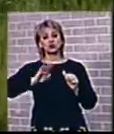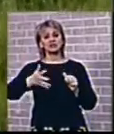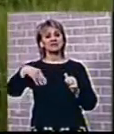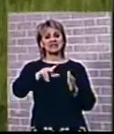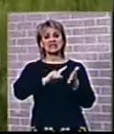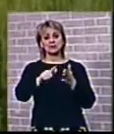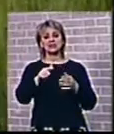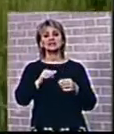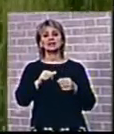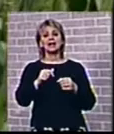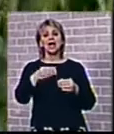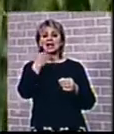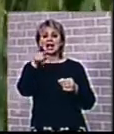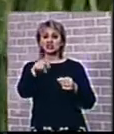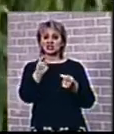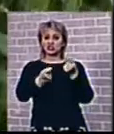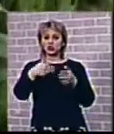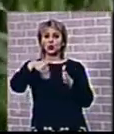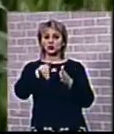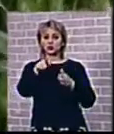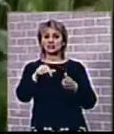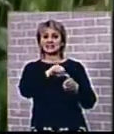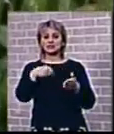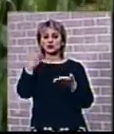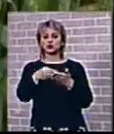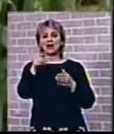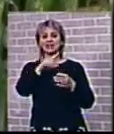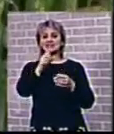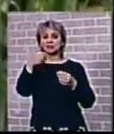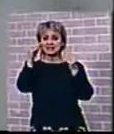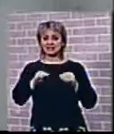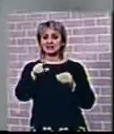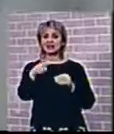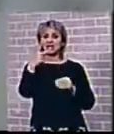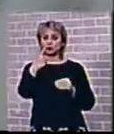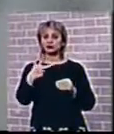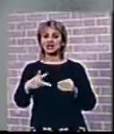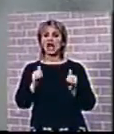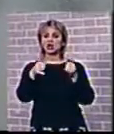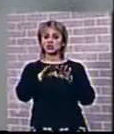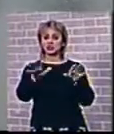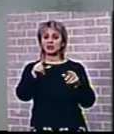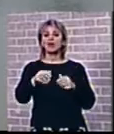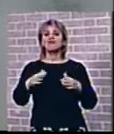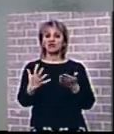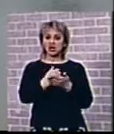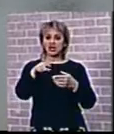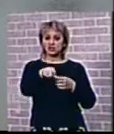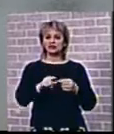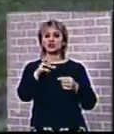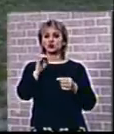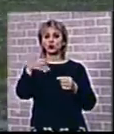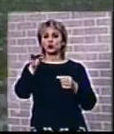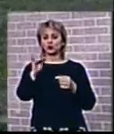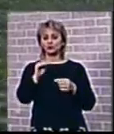всех 70. Качество зерна улучшится, а себестоимость озимых снизится на треть. К тому же орошение позволит выращивать на Дону сою.